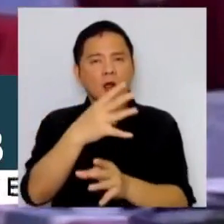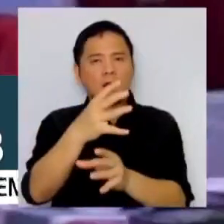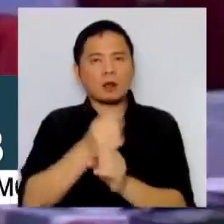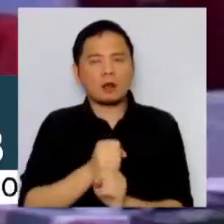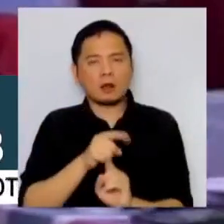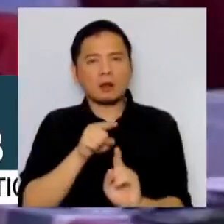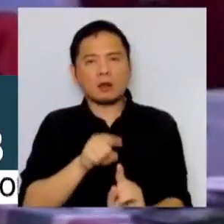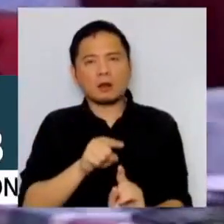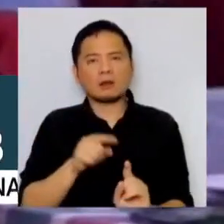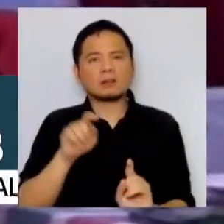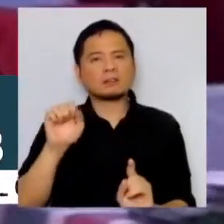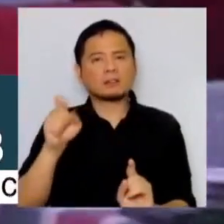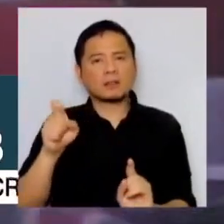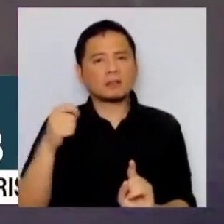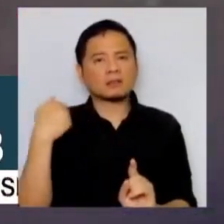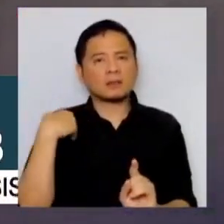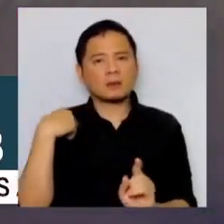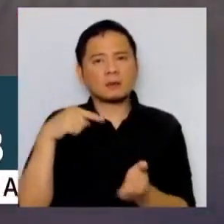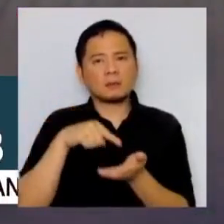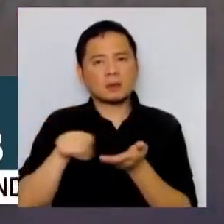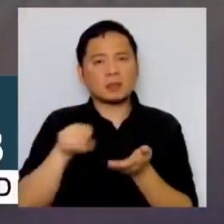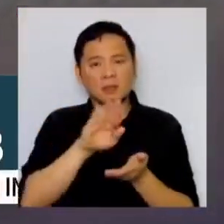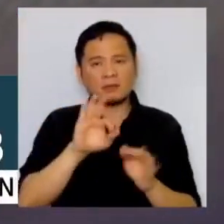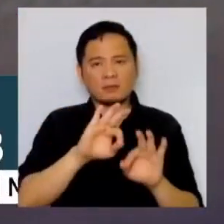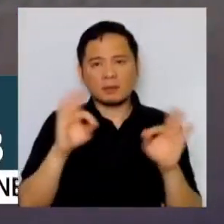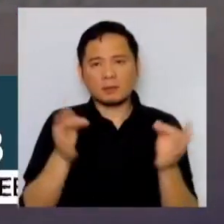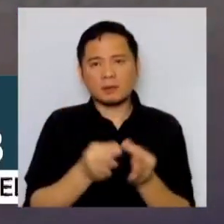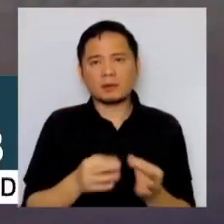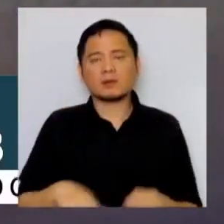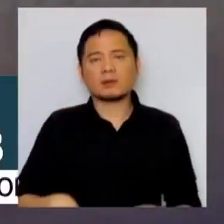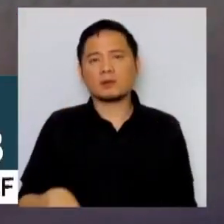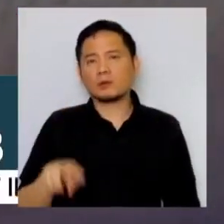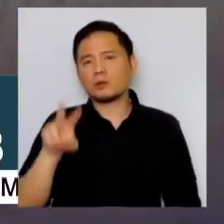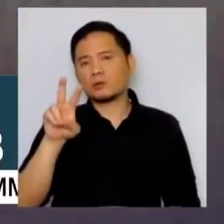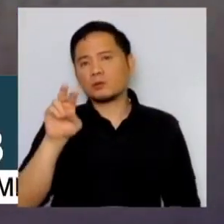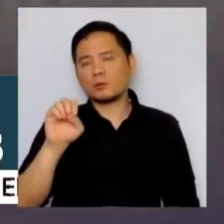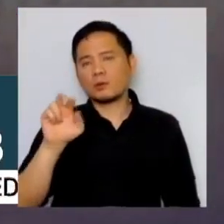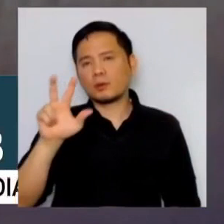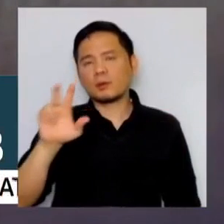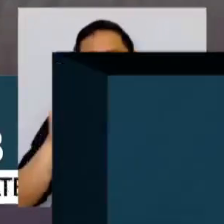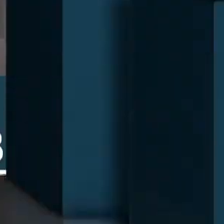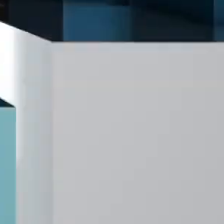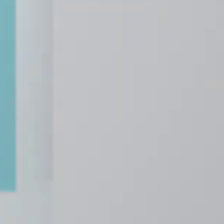203 billion pesos, or over $3.8 billion.